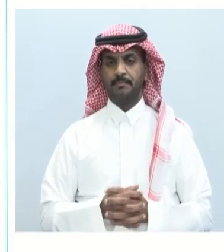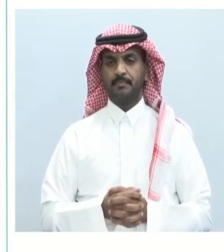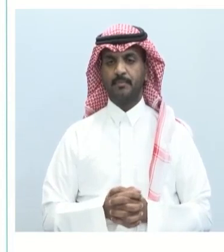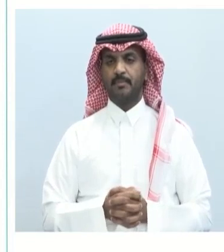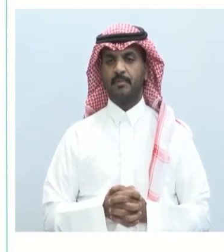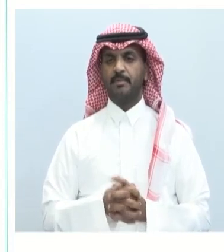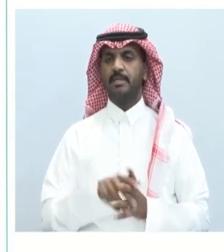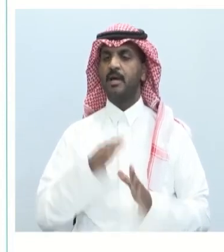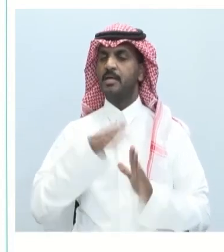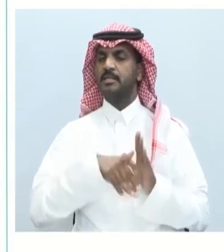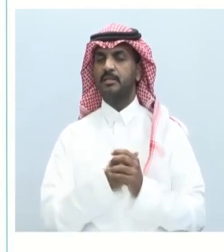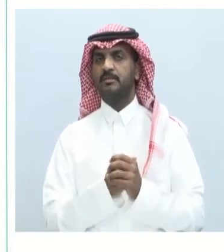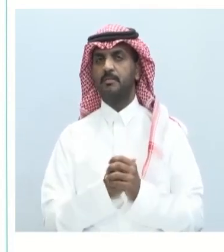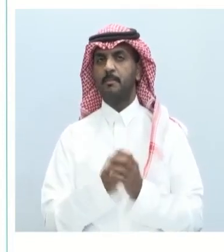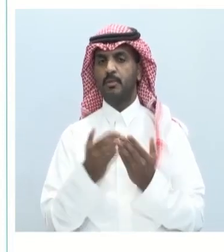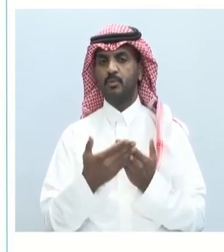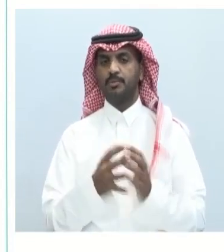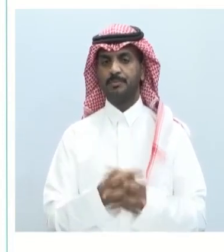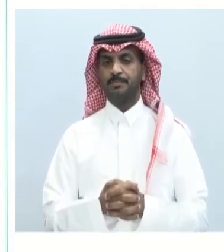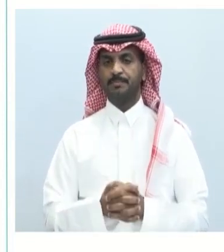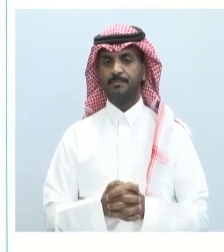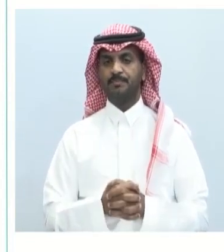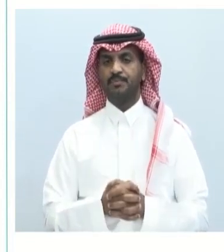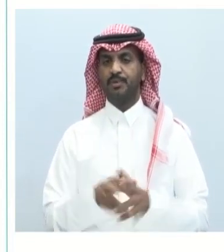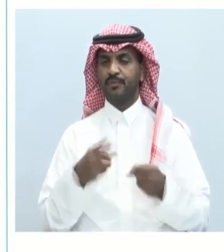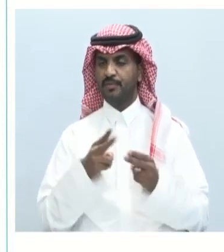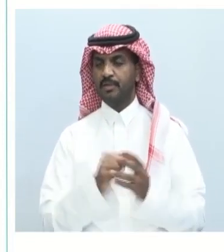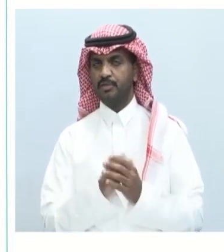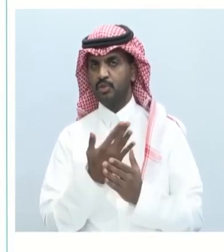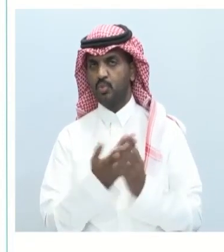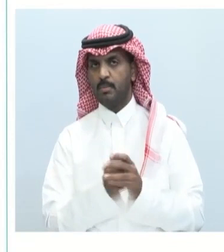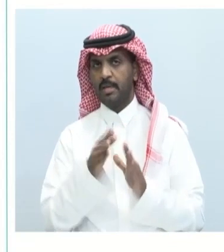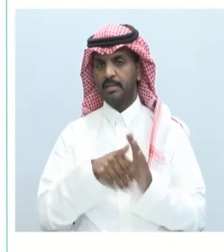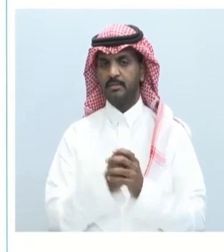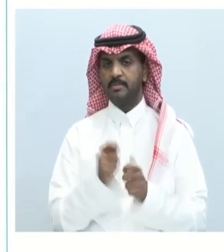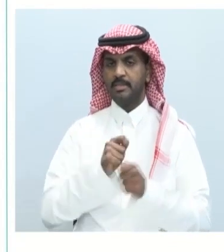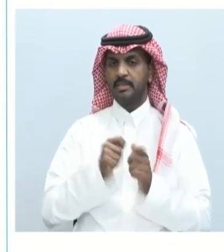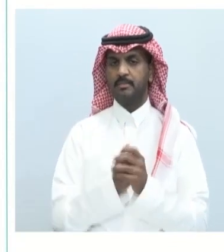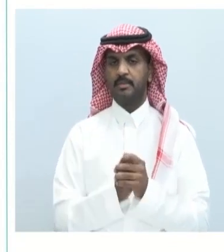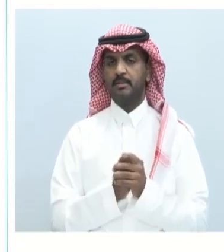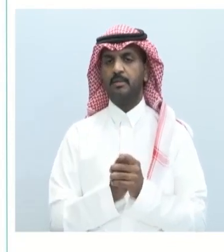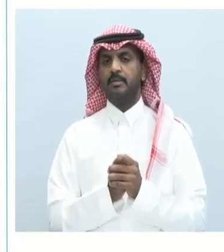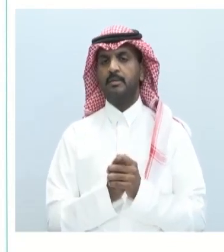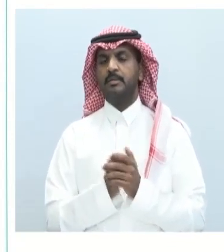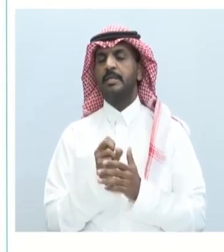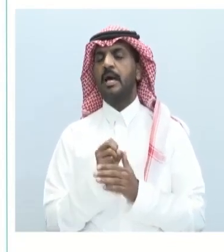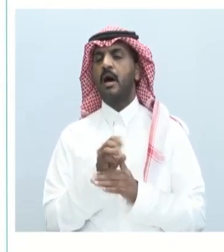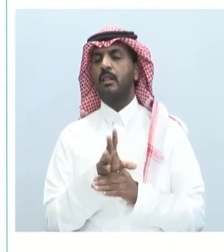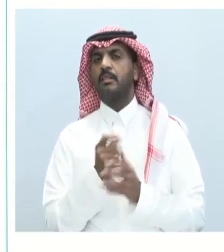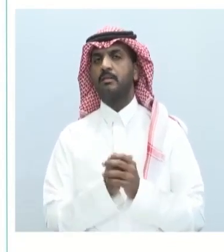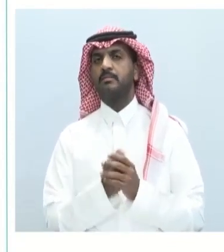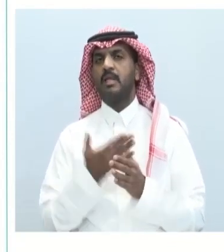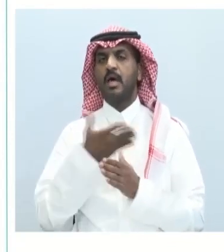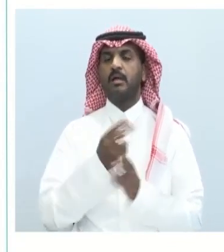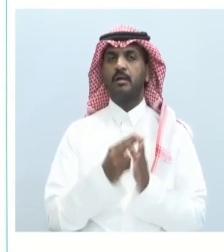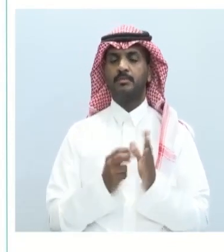لتعيين خاصيه مطلوب للحقل افتح الجدول جدول البيانات باستخدام جدول بيانات الطلبه داخل